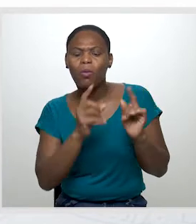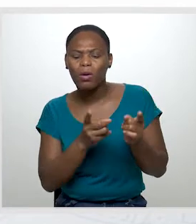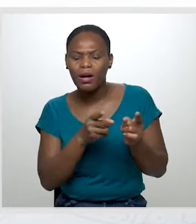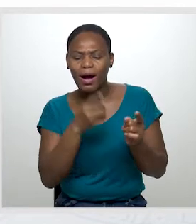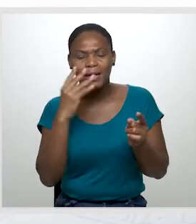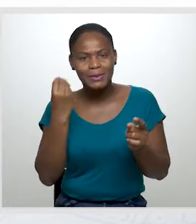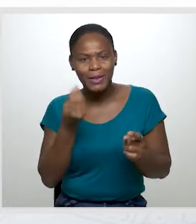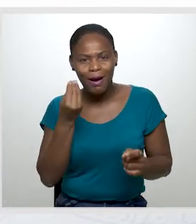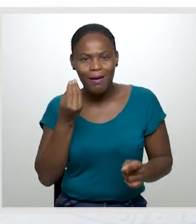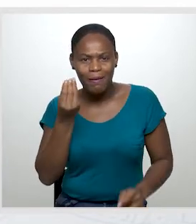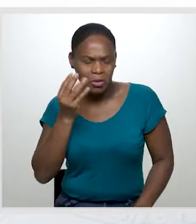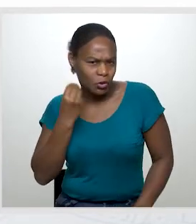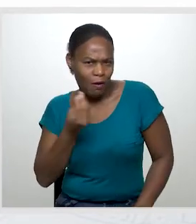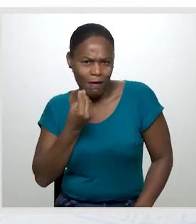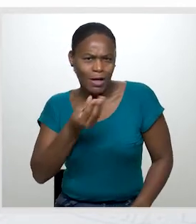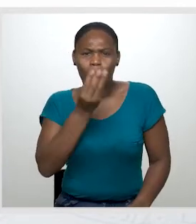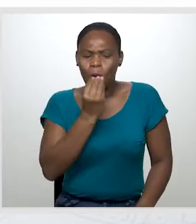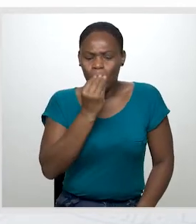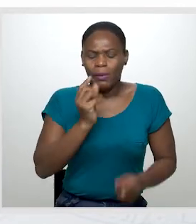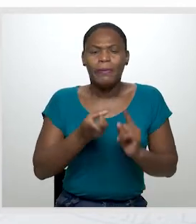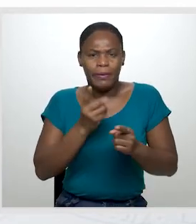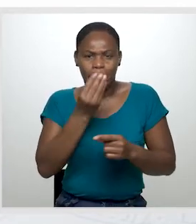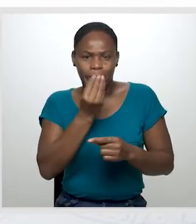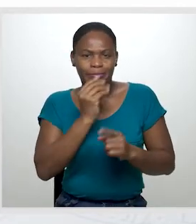des adolescents en train de manger. Manger quoi?